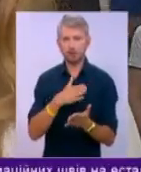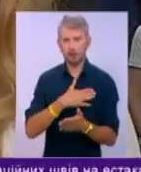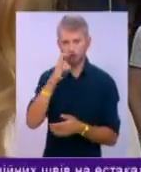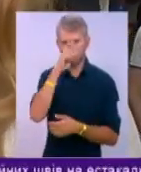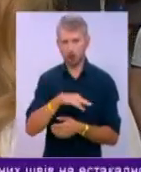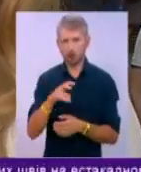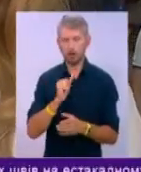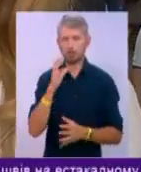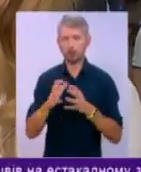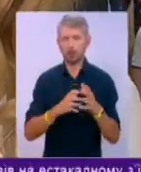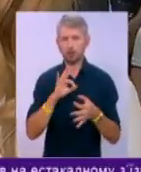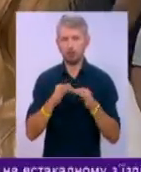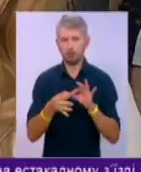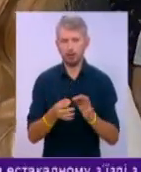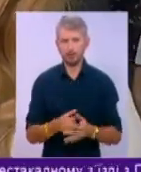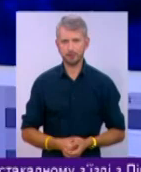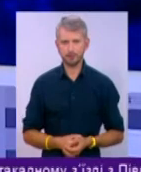країну на міжнародній олімпіаді.